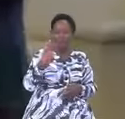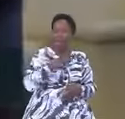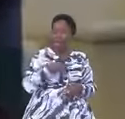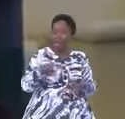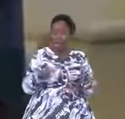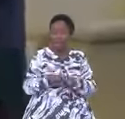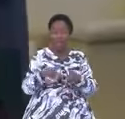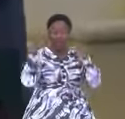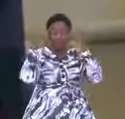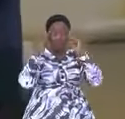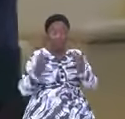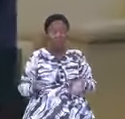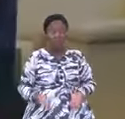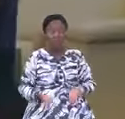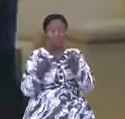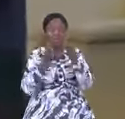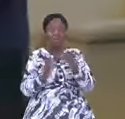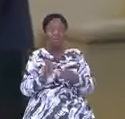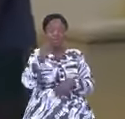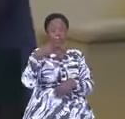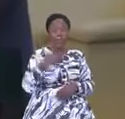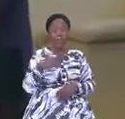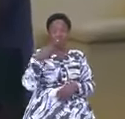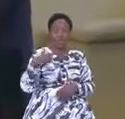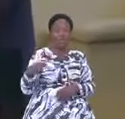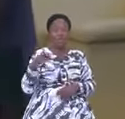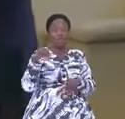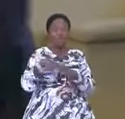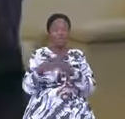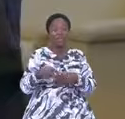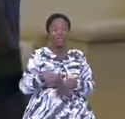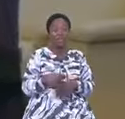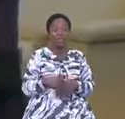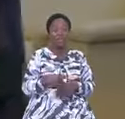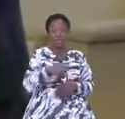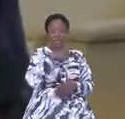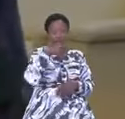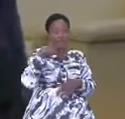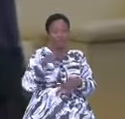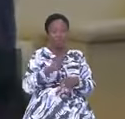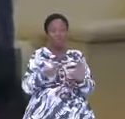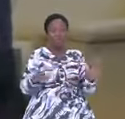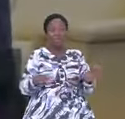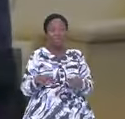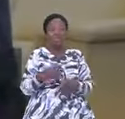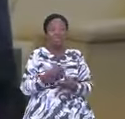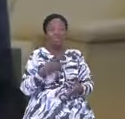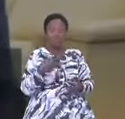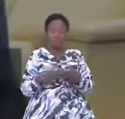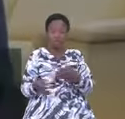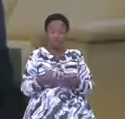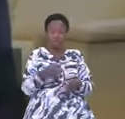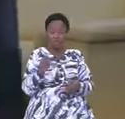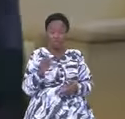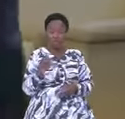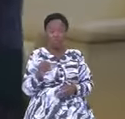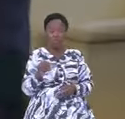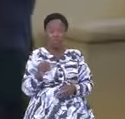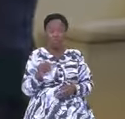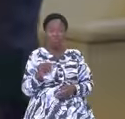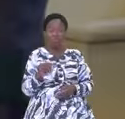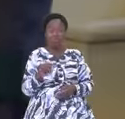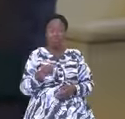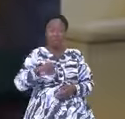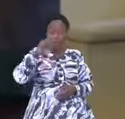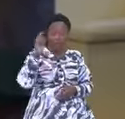serpent dans le désert il faut de même il faut de même il faut de même que le fils de l'homme